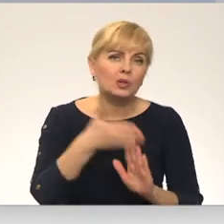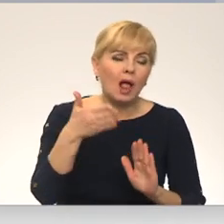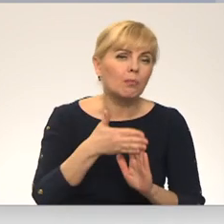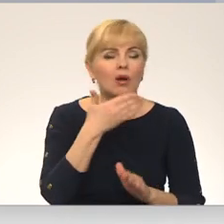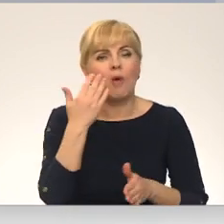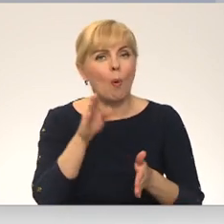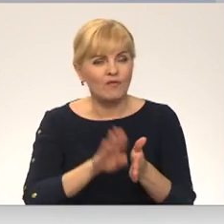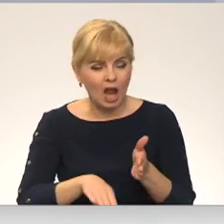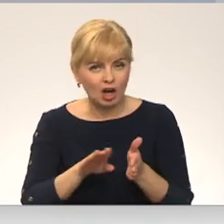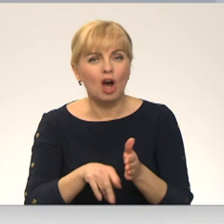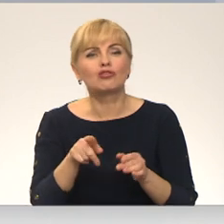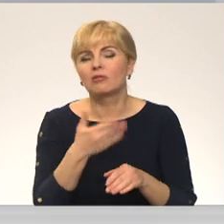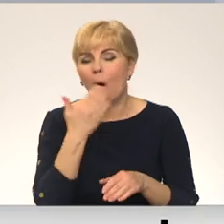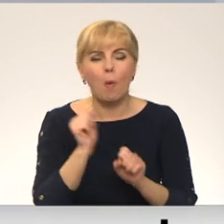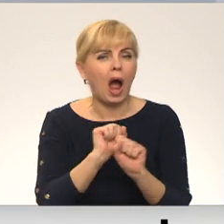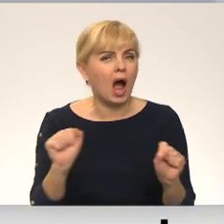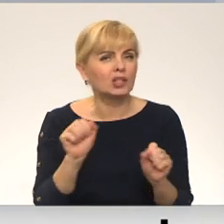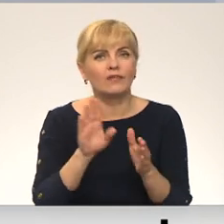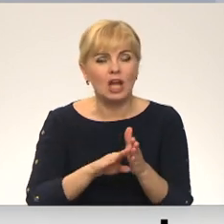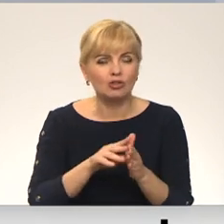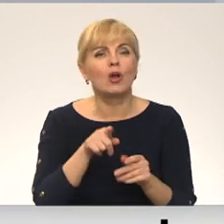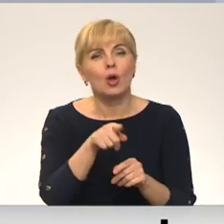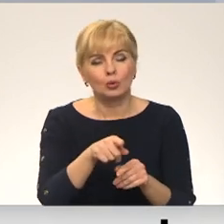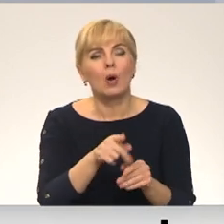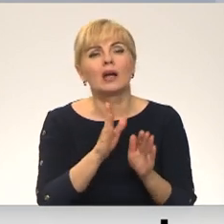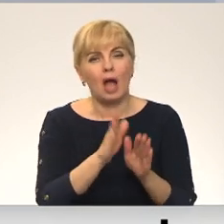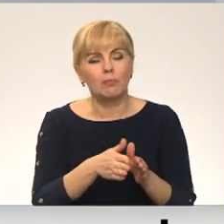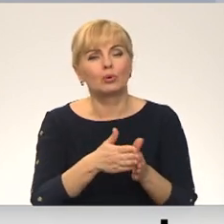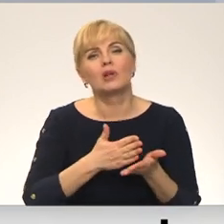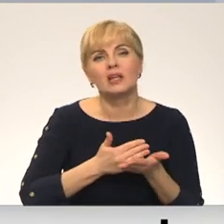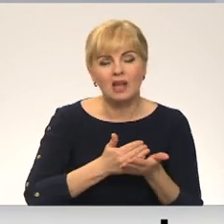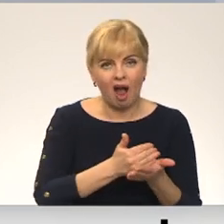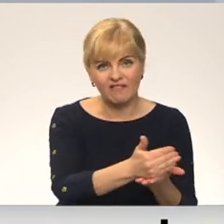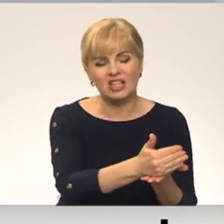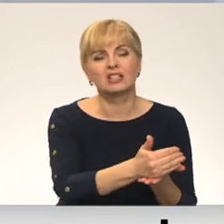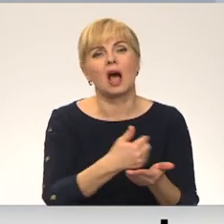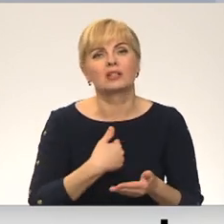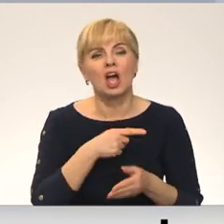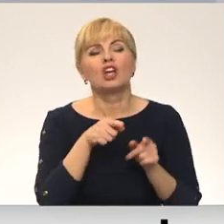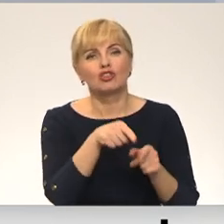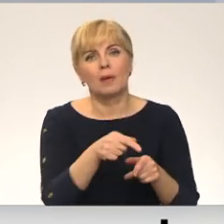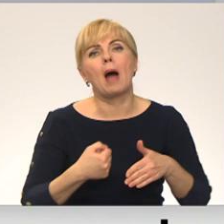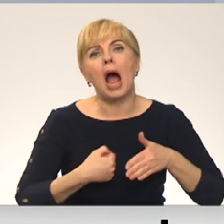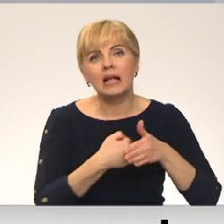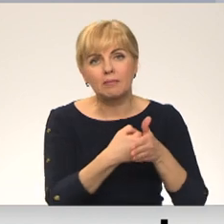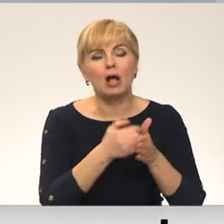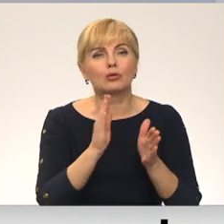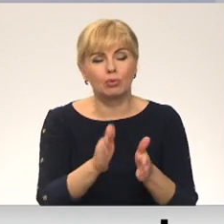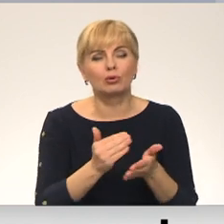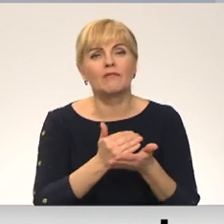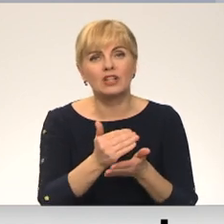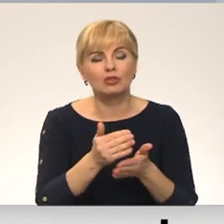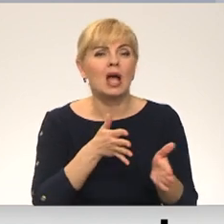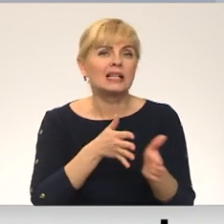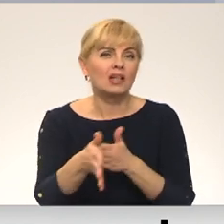tas ir jāatzīst, tas nav ātri, tas nav vienkārši, bet uz to ir jāvirzās. Jā, un šādā gadījumā visticamāk tam atbalstam būtu jātiek virzītam vairāk